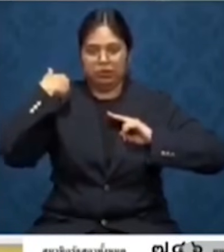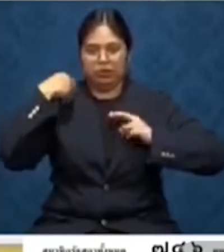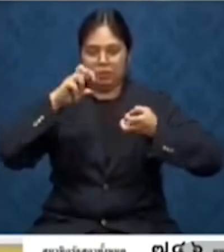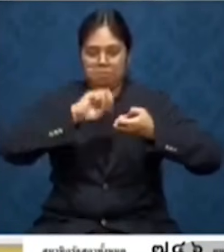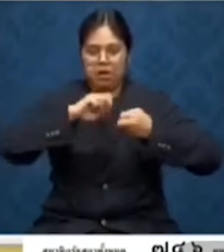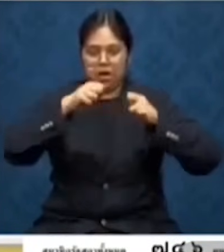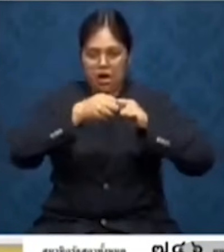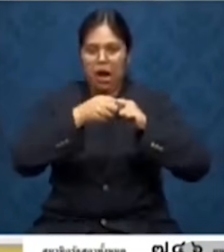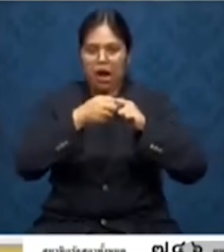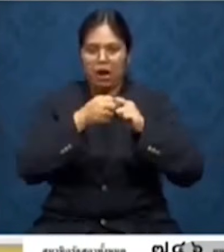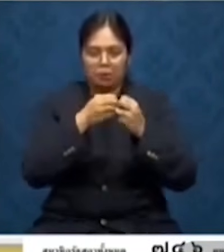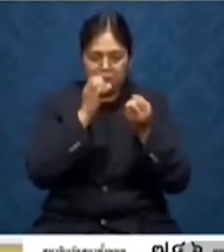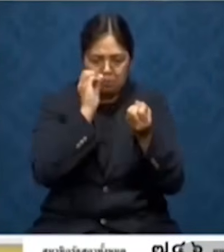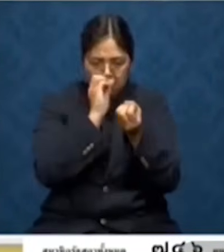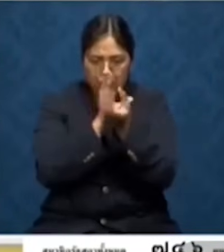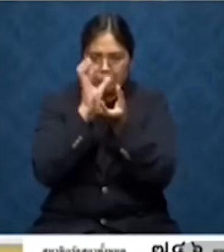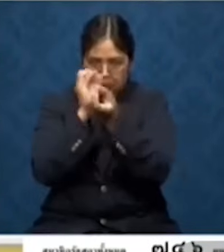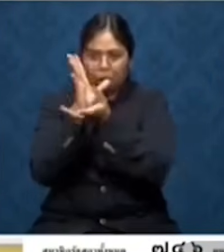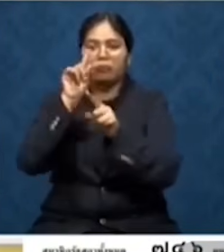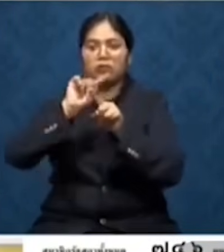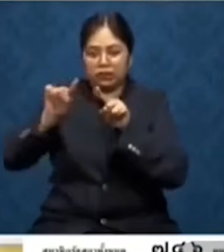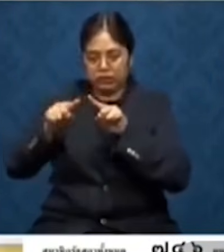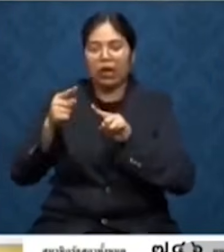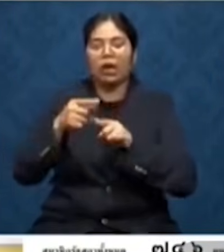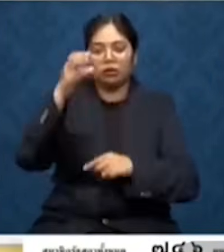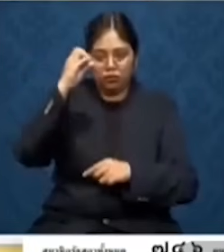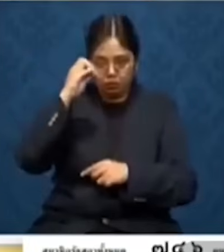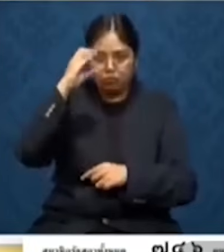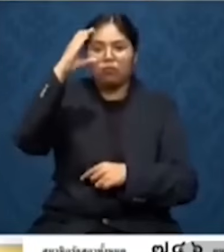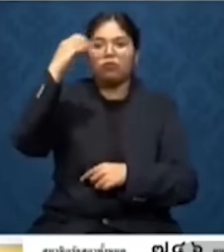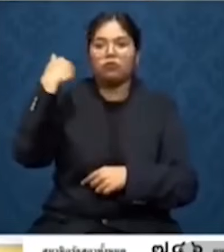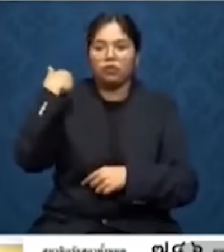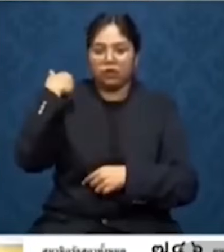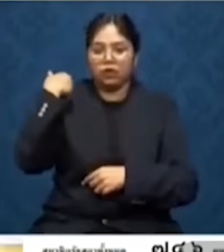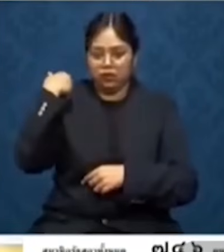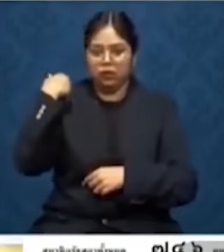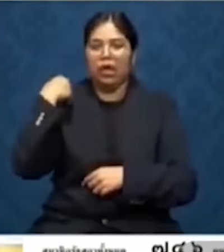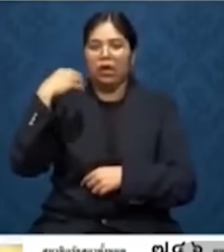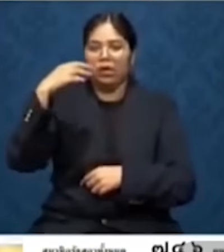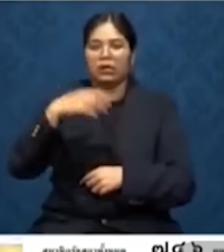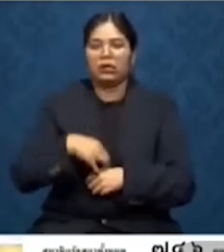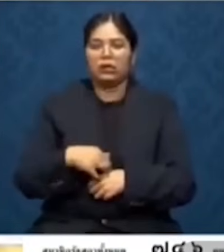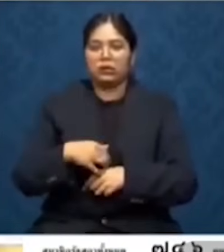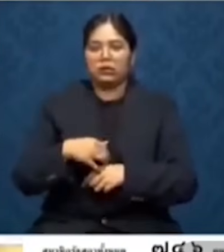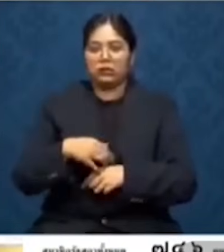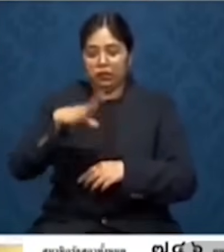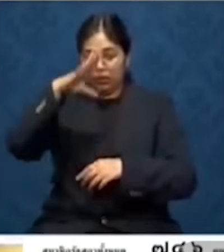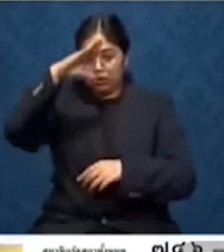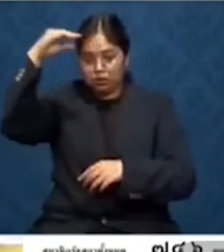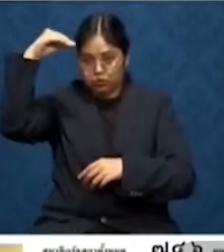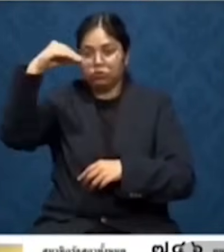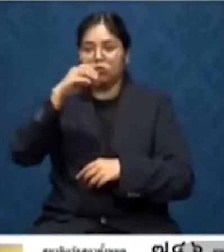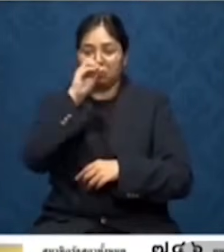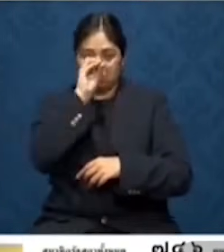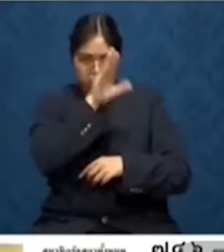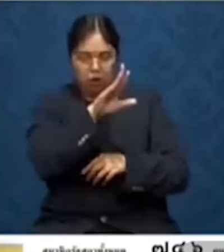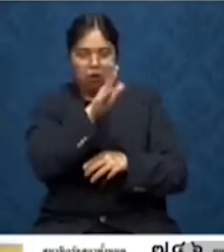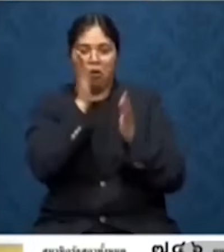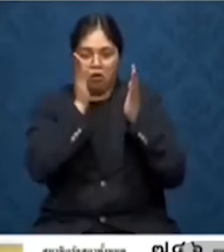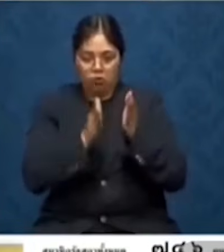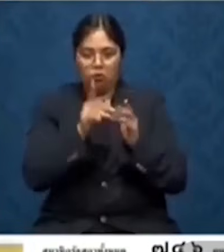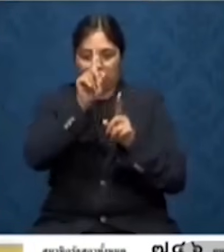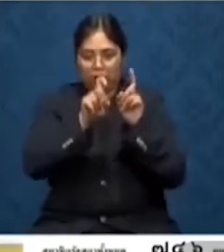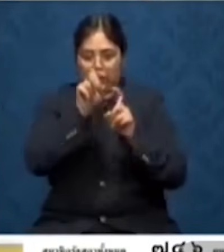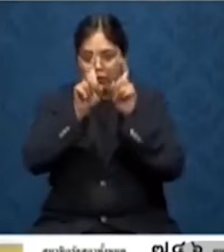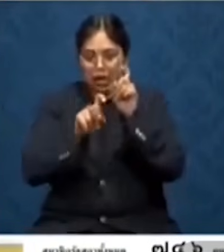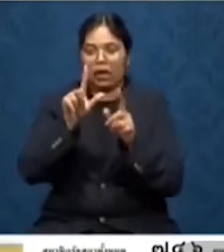ที่พี่น้องเผชิญอยู่ที่ท่านชวนได้กรุณาบอกมาว่า 7,500 กว่าชีวิตได้สูญเสียไป20กว่าปีที่ผ่